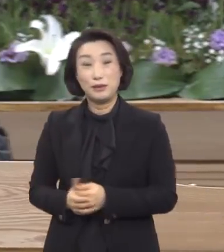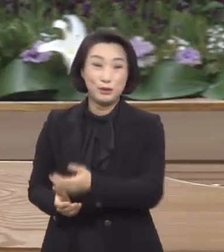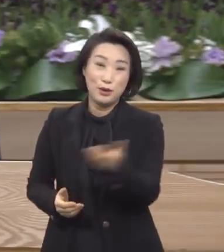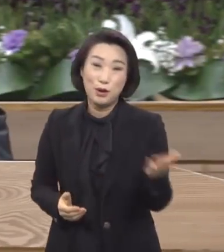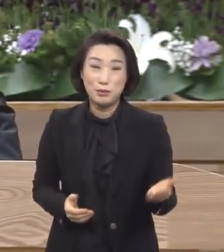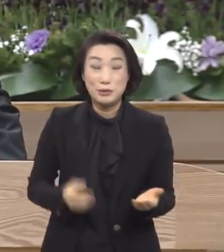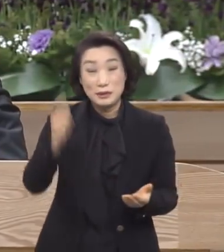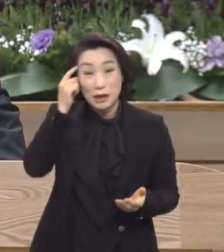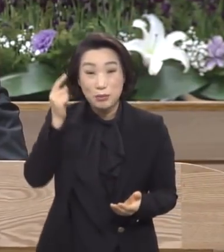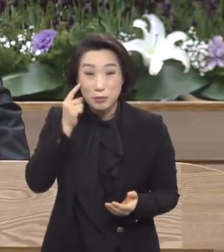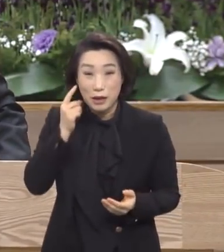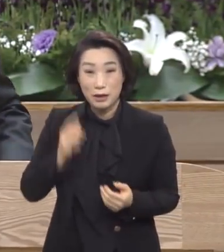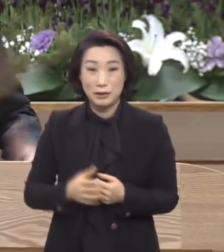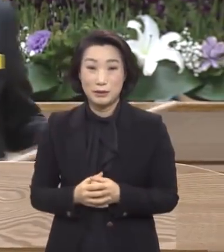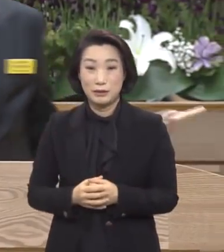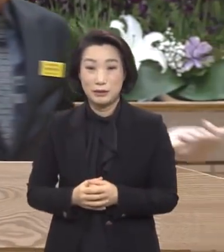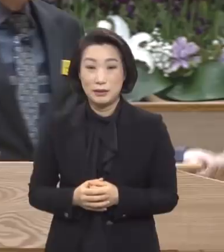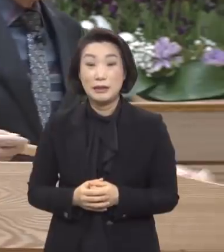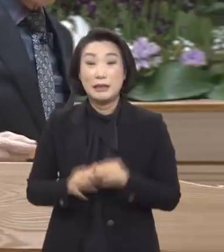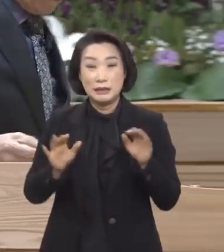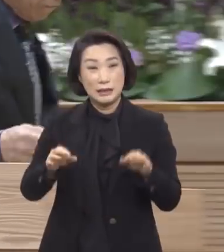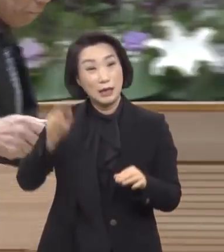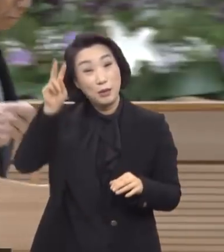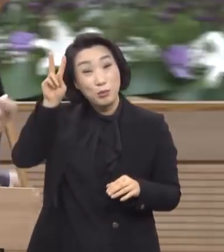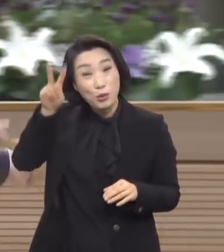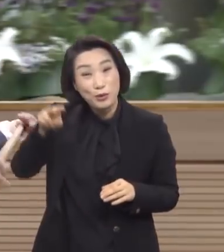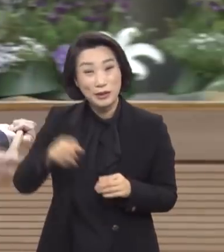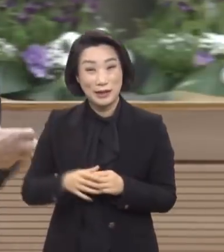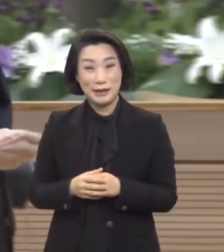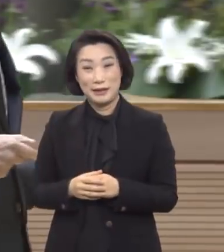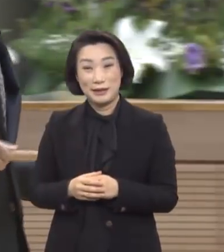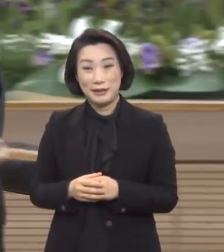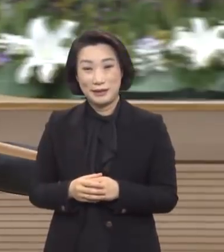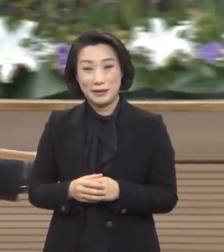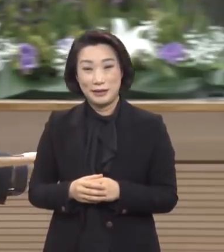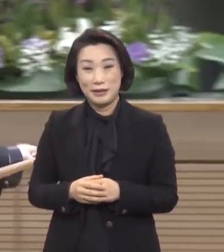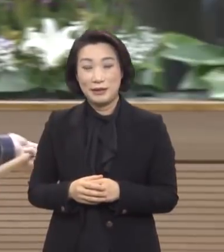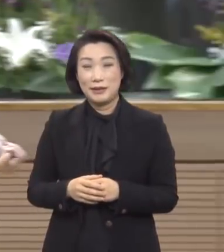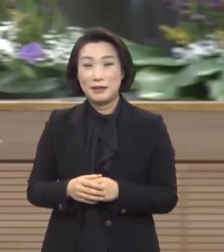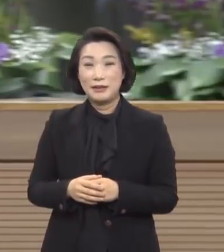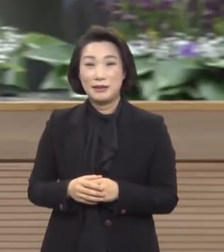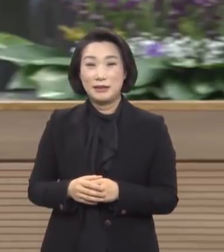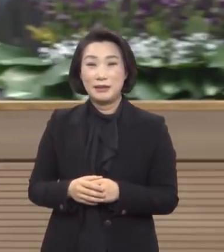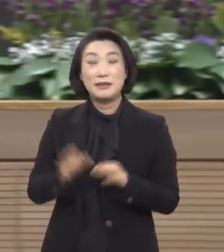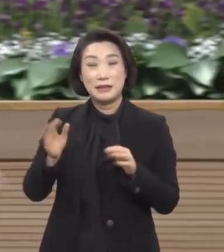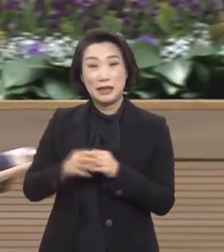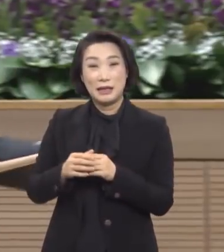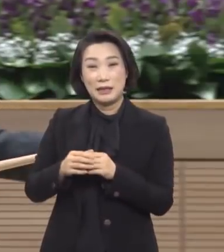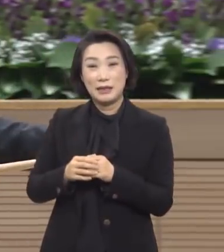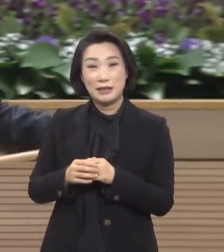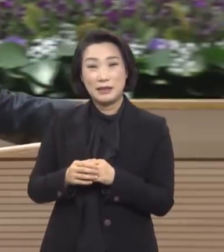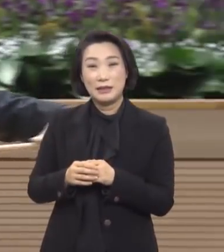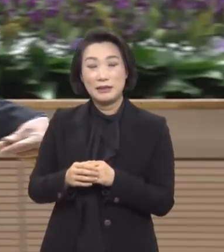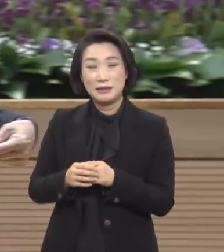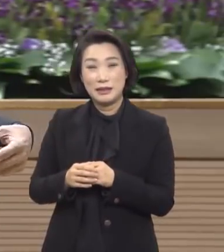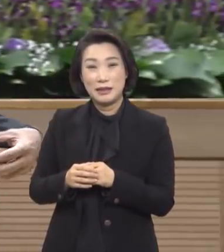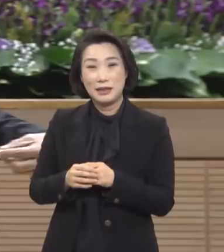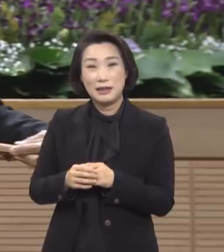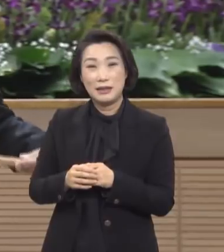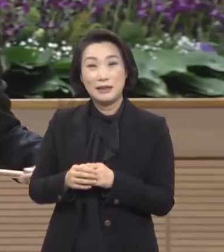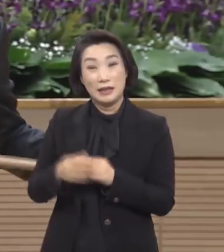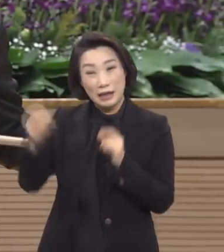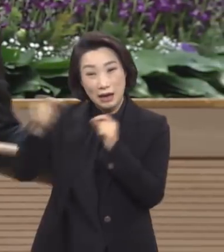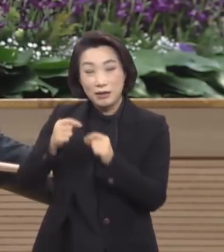여러분 보세요. 이제 내일 모리면 이제 설날이 옵니다. 해가 바뀌어요.